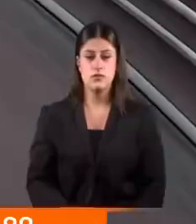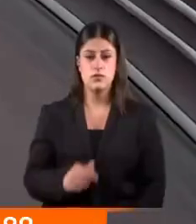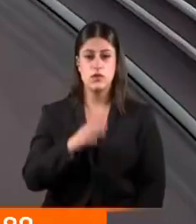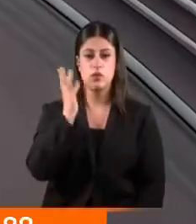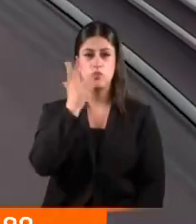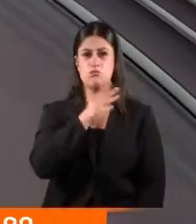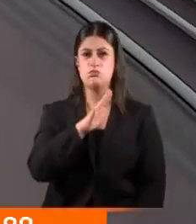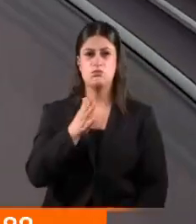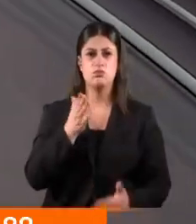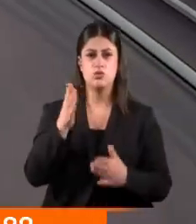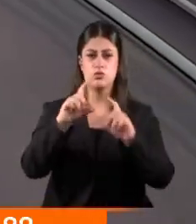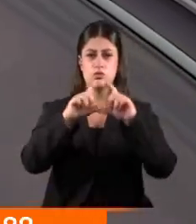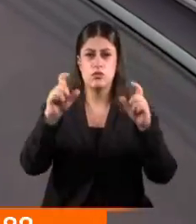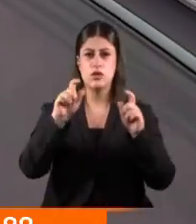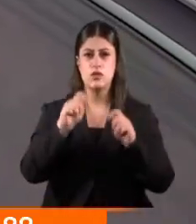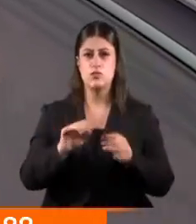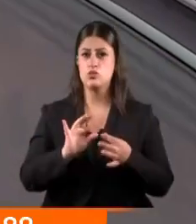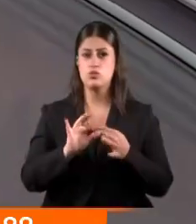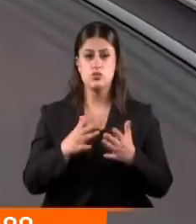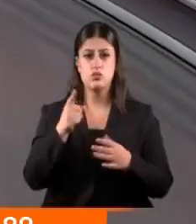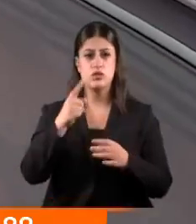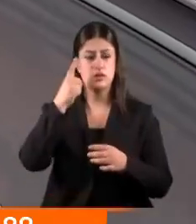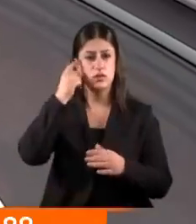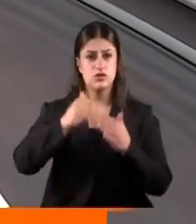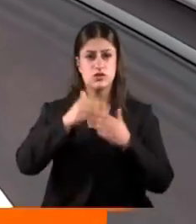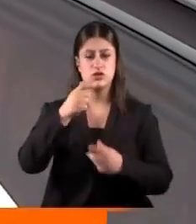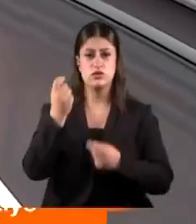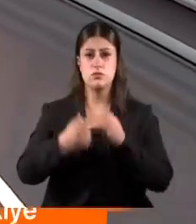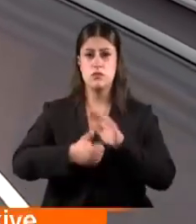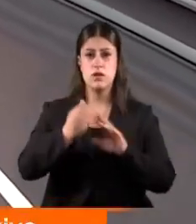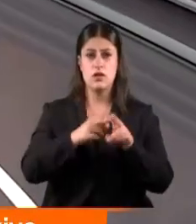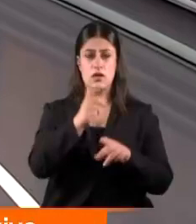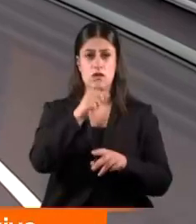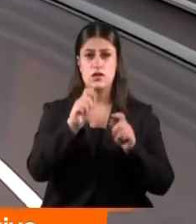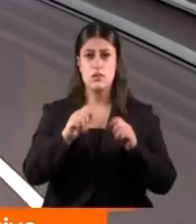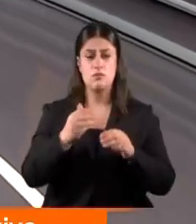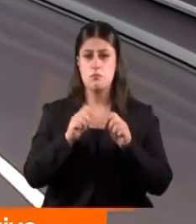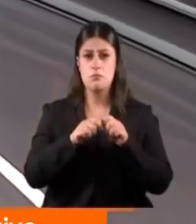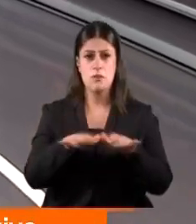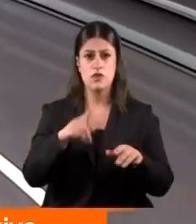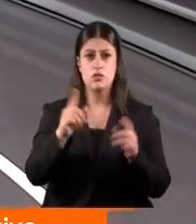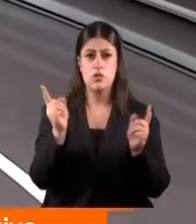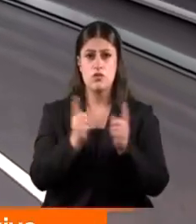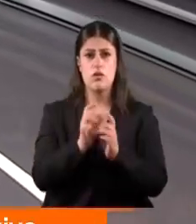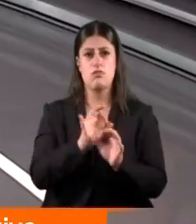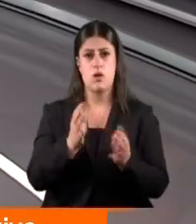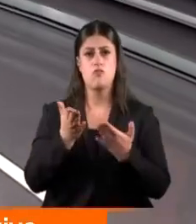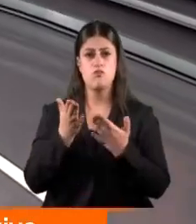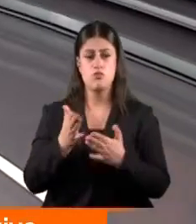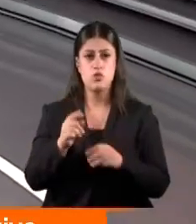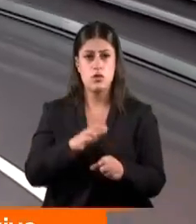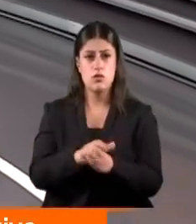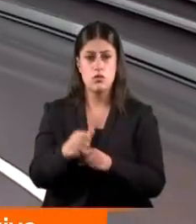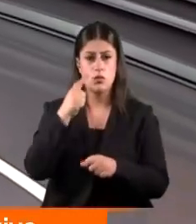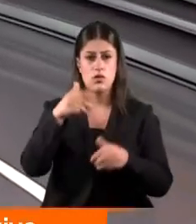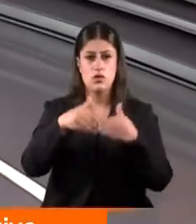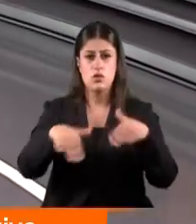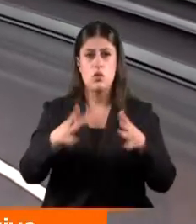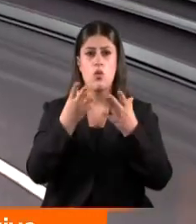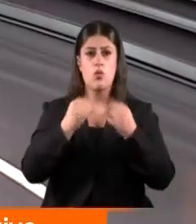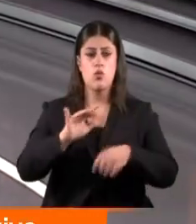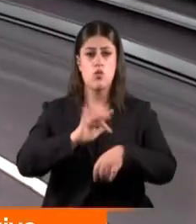küstahlık bu başlığı attık Çünkü İsrail Dışişleri Bakanı katsın yaptığı paylaşımın özeti kelimenin tam anlamıyla bu katliamlarında